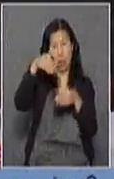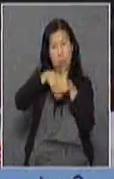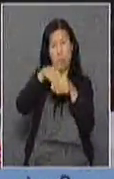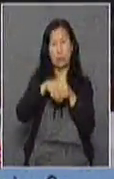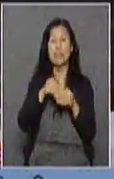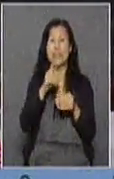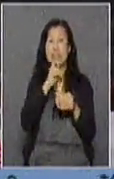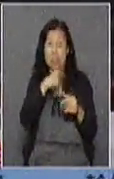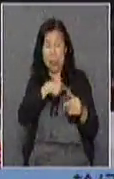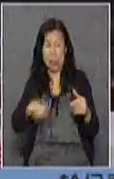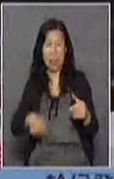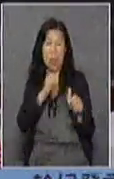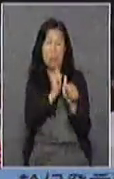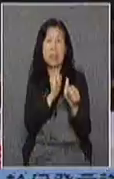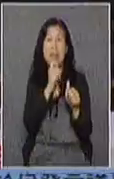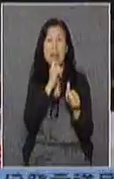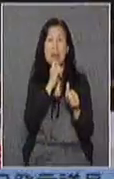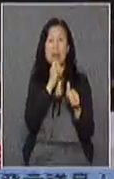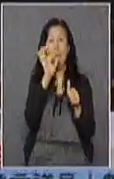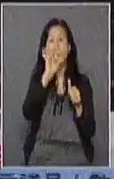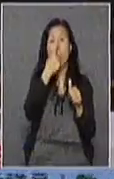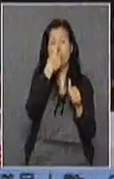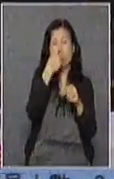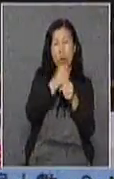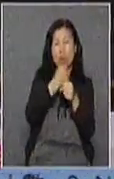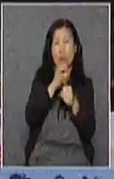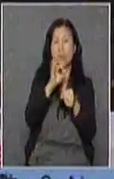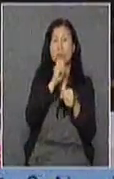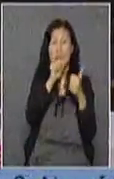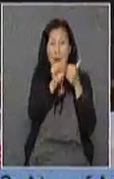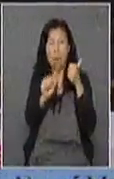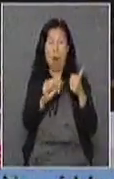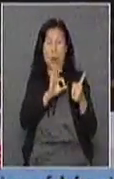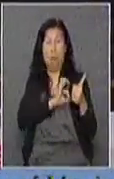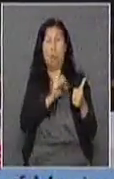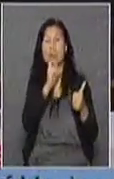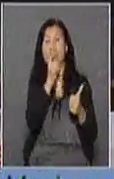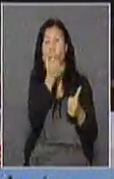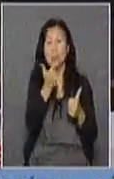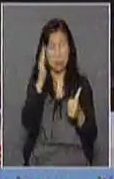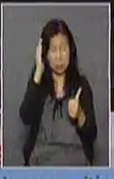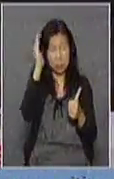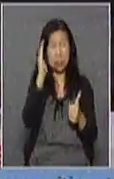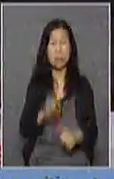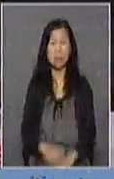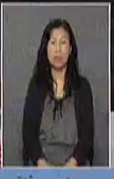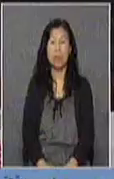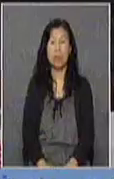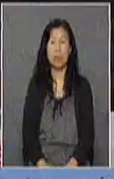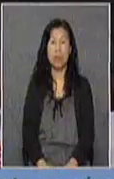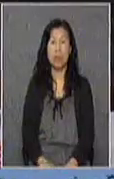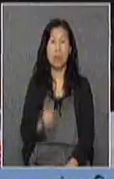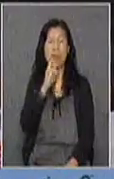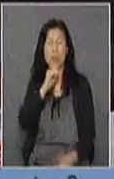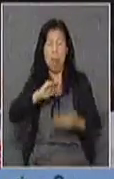議員批評梁振英的施政報告沒有多，委員會多。對不住，在反性傾向